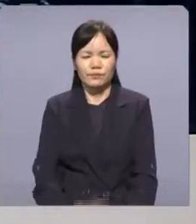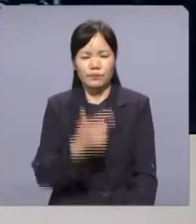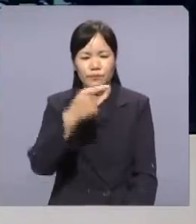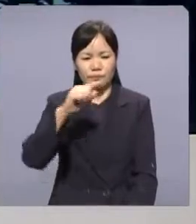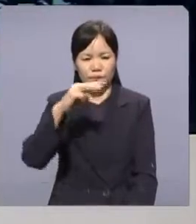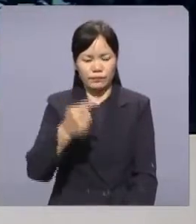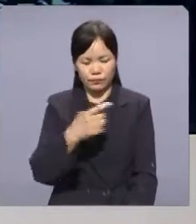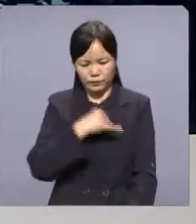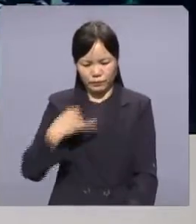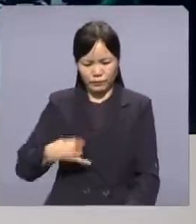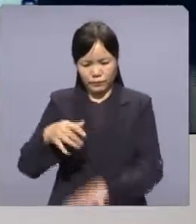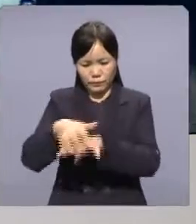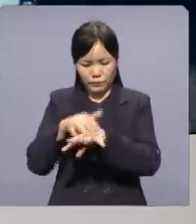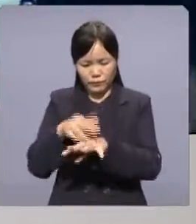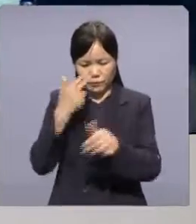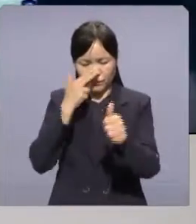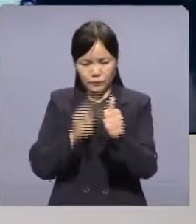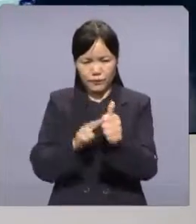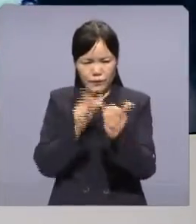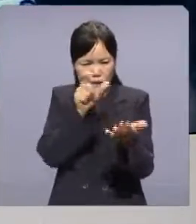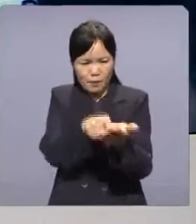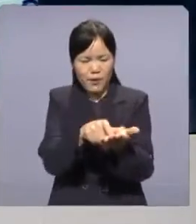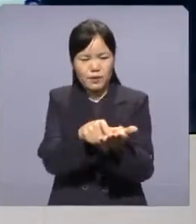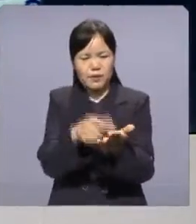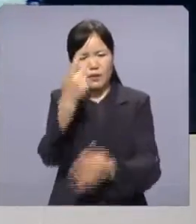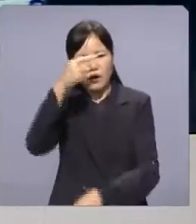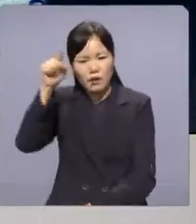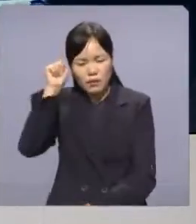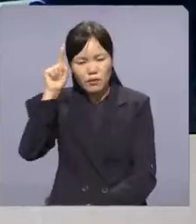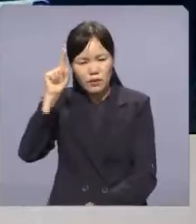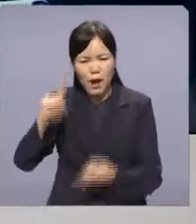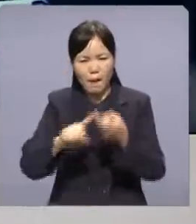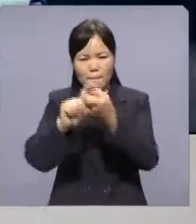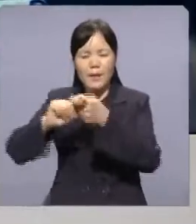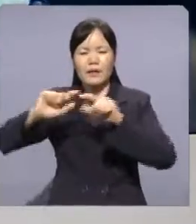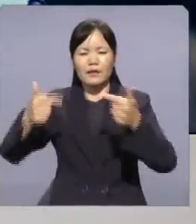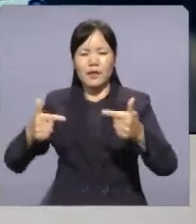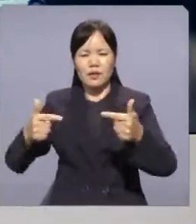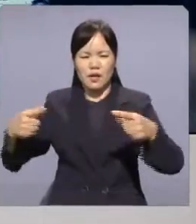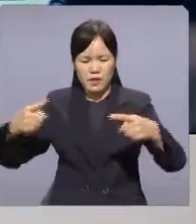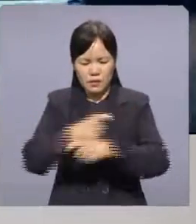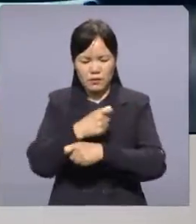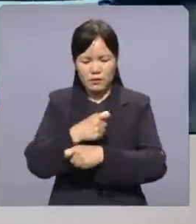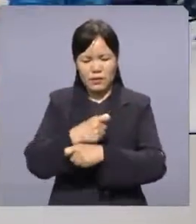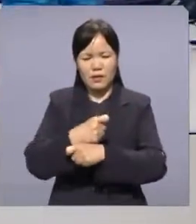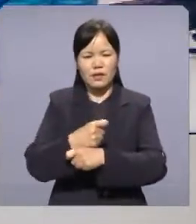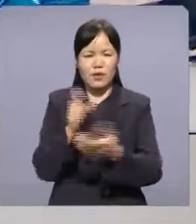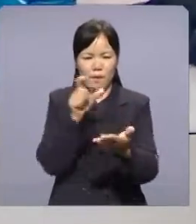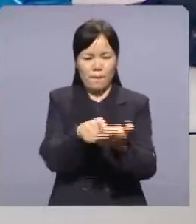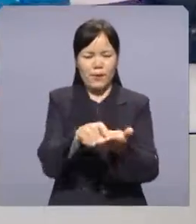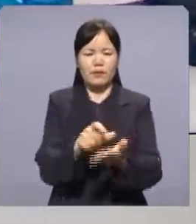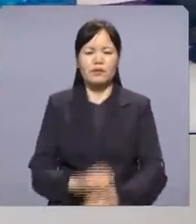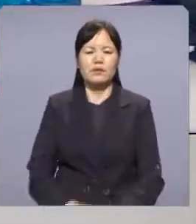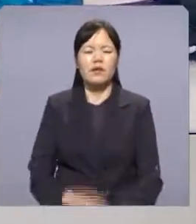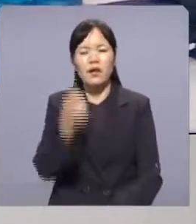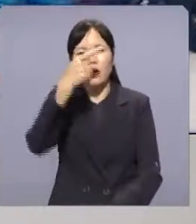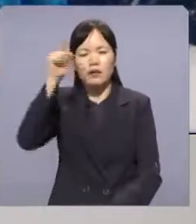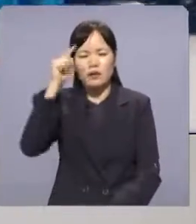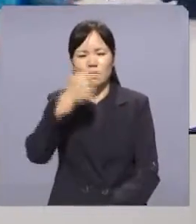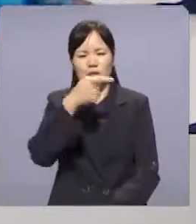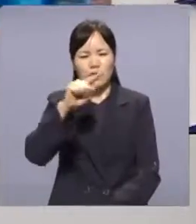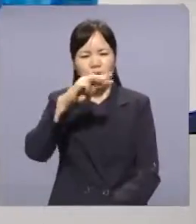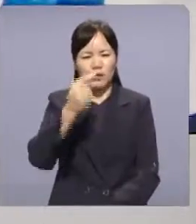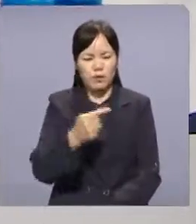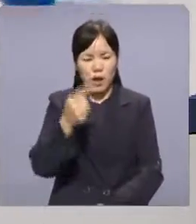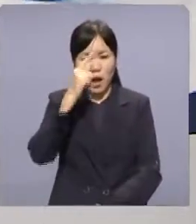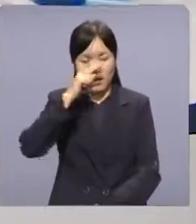나토는 중국을 구조적 도전으로 명시하고 러시아를 파트너가 아닌 적대 세력으로 간주했습니다. 러시아는 나토가